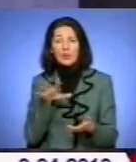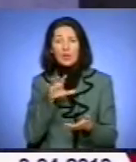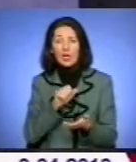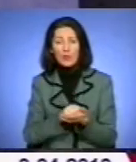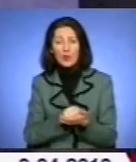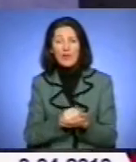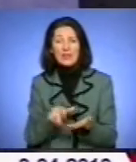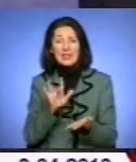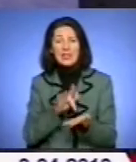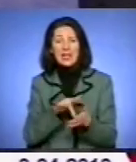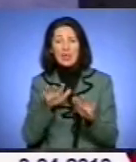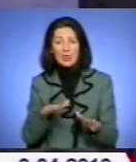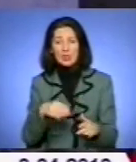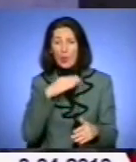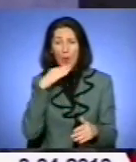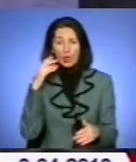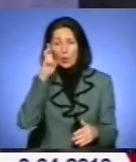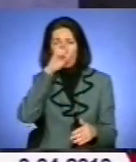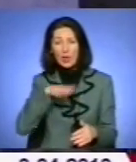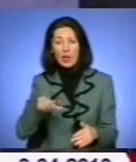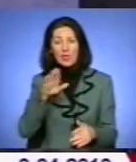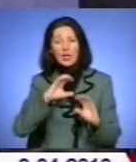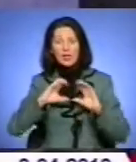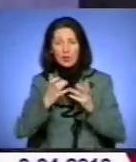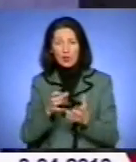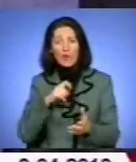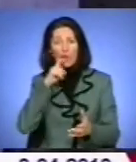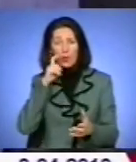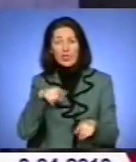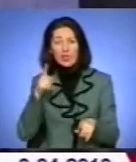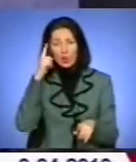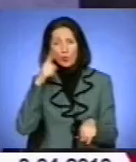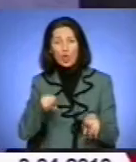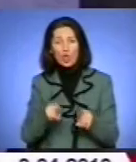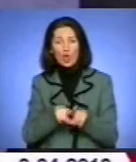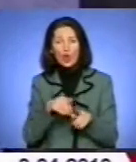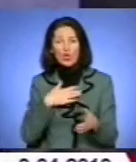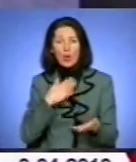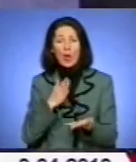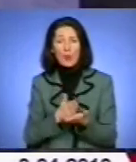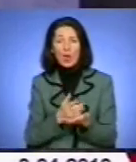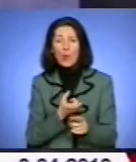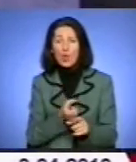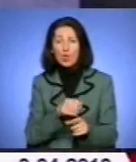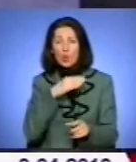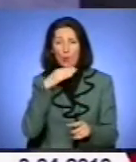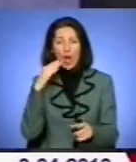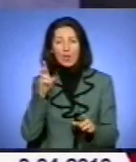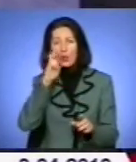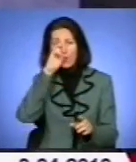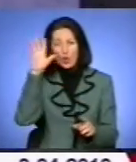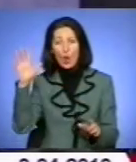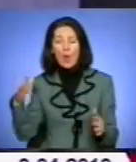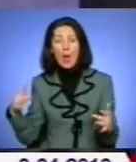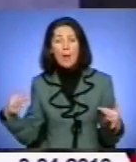в багатьох країнах світу. От. І на Україні, я думаю, що також ми маємо дуже багато відомих баяністів,